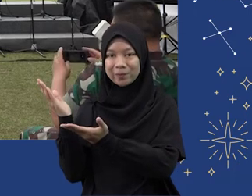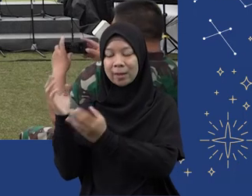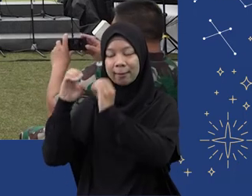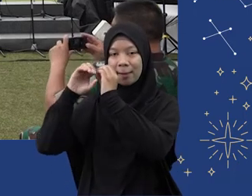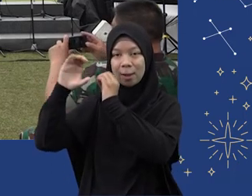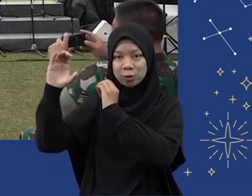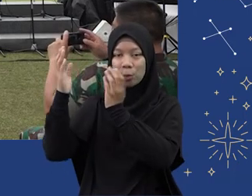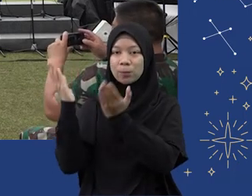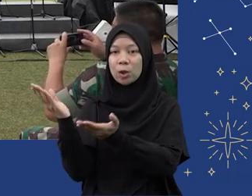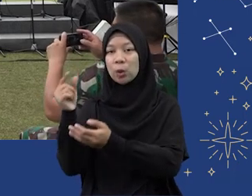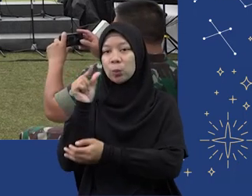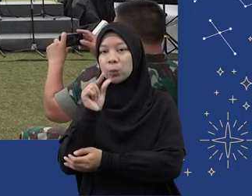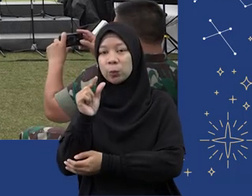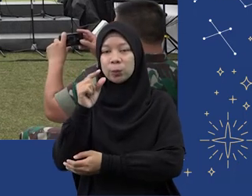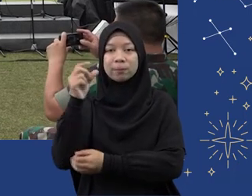Bambang Hidayat